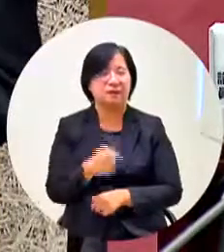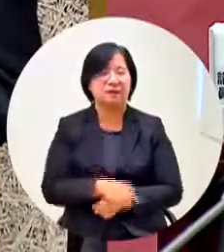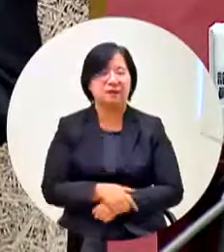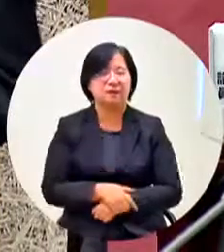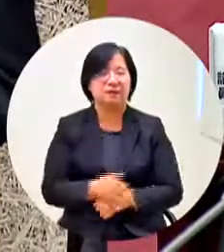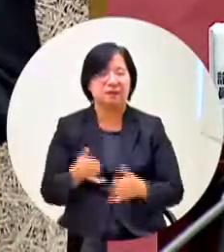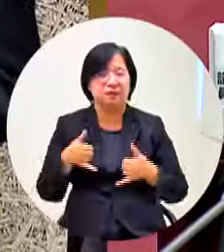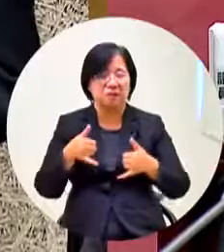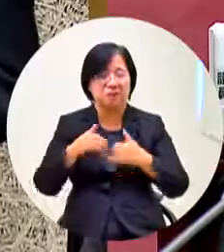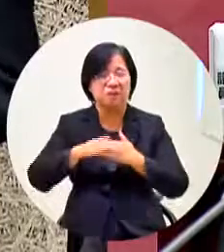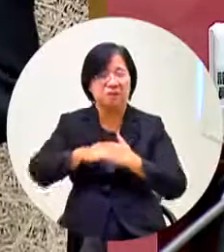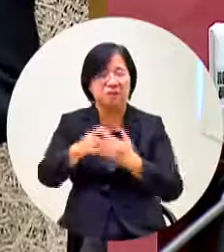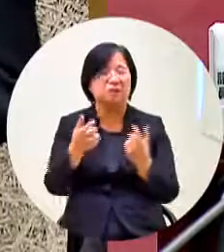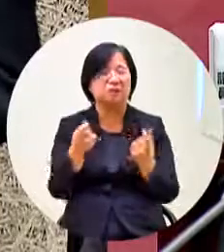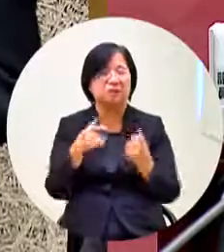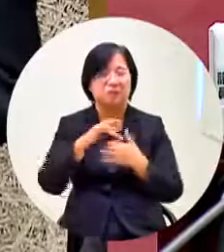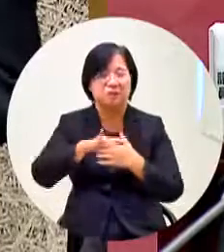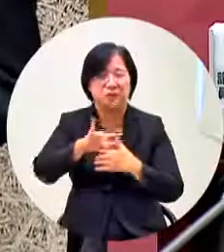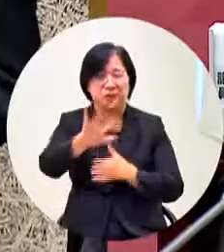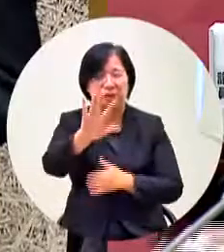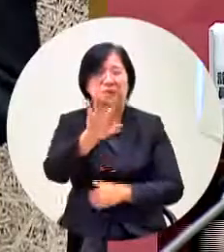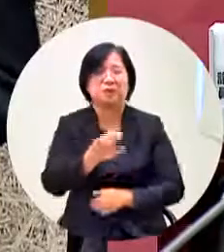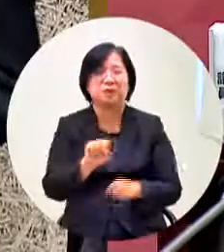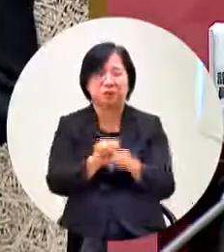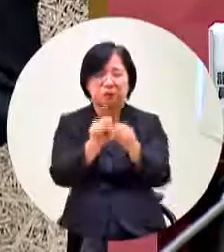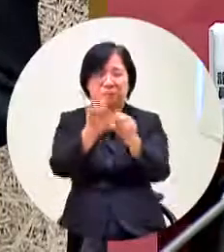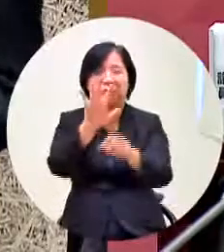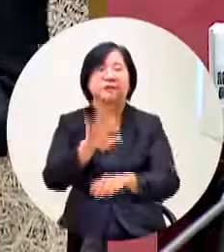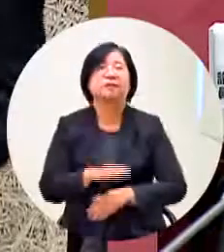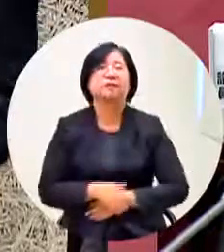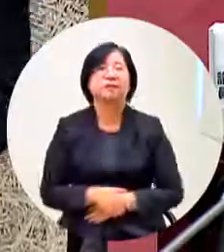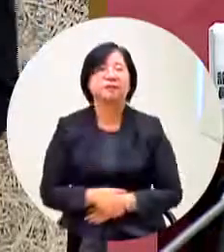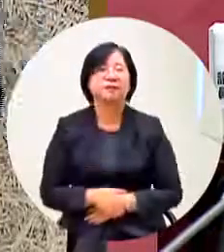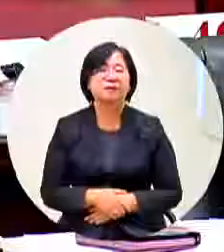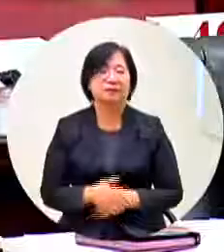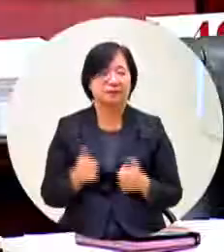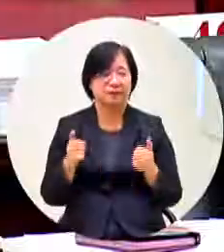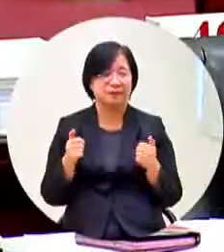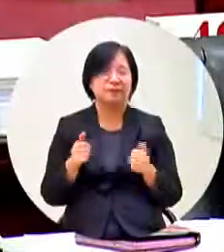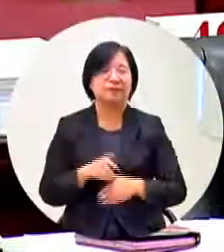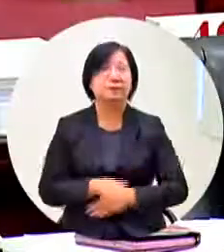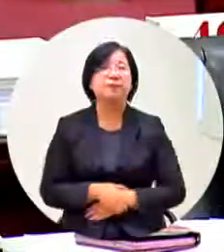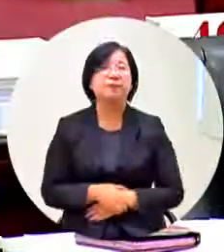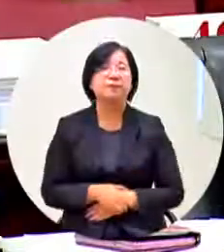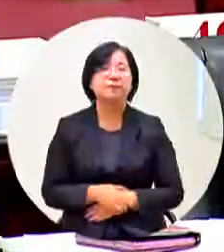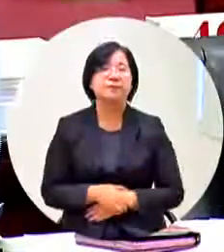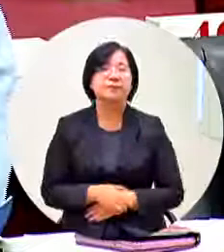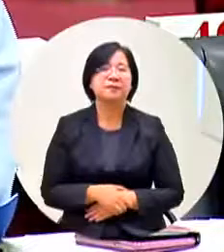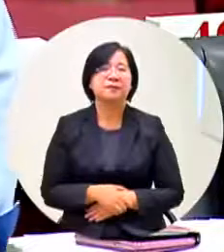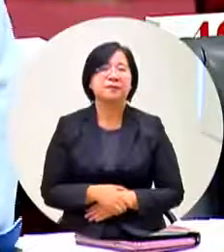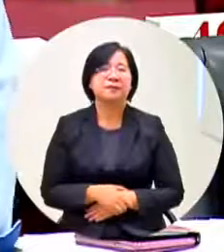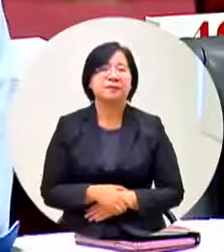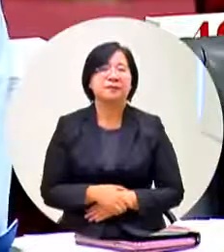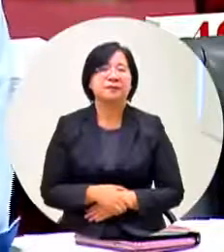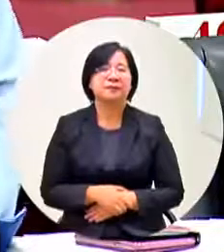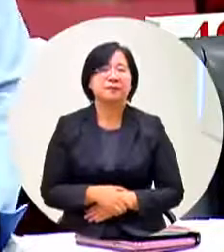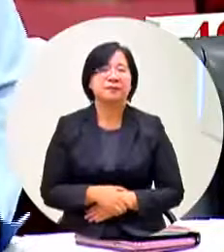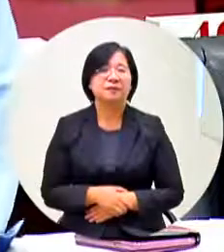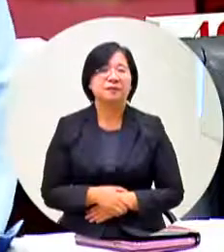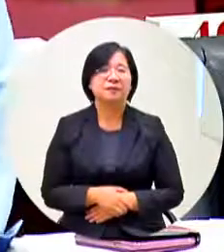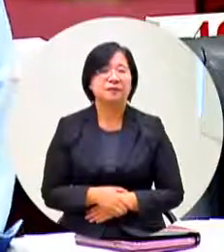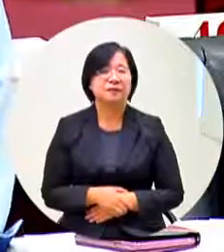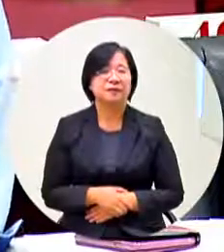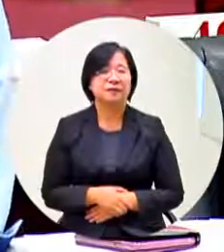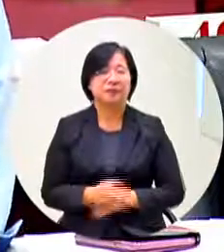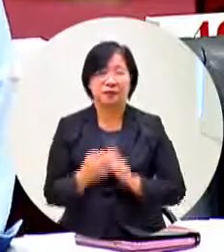一样，好， 是 人行道跟路面柏油，好，好，谢谢， 谢谢议员。 好，那我再谈那个